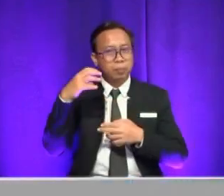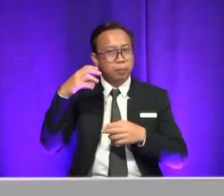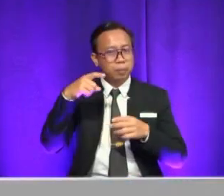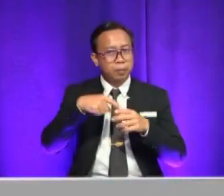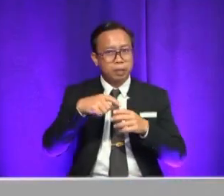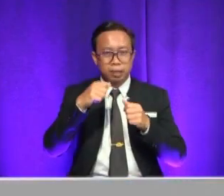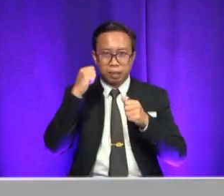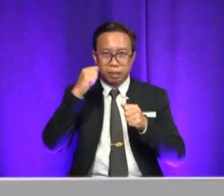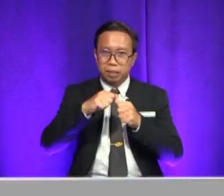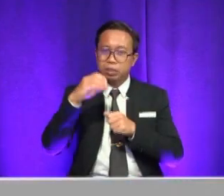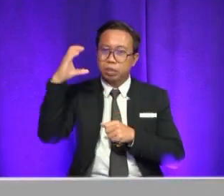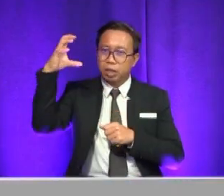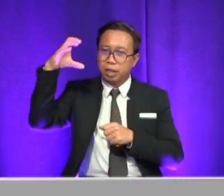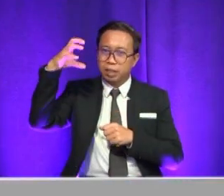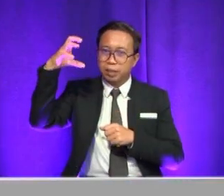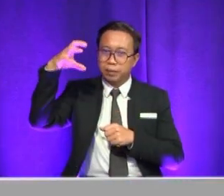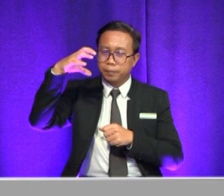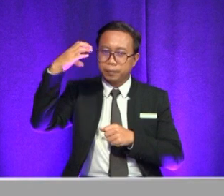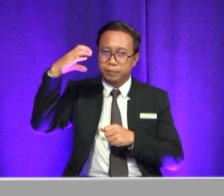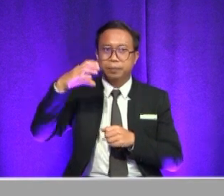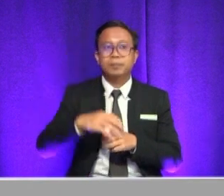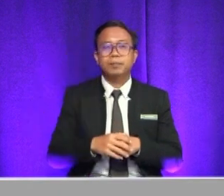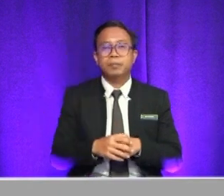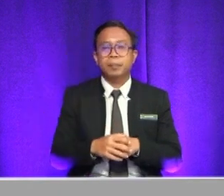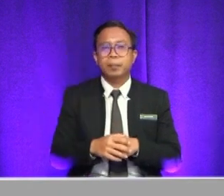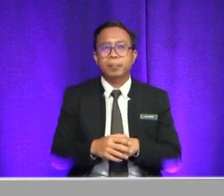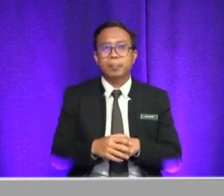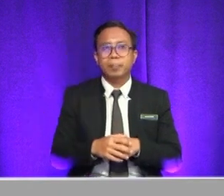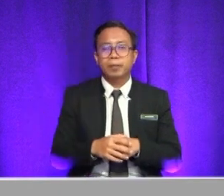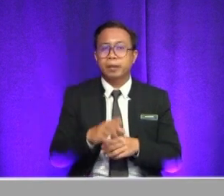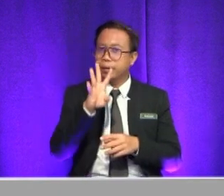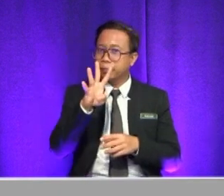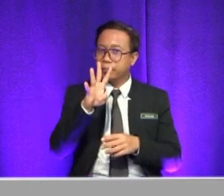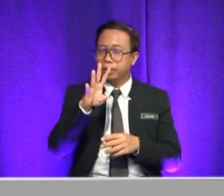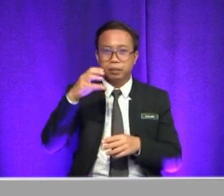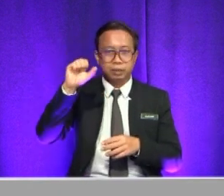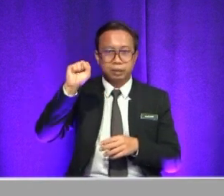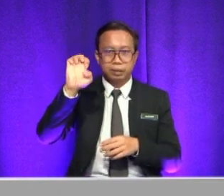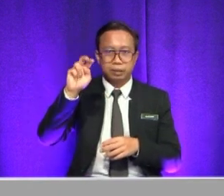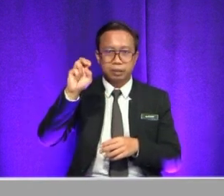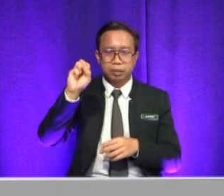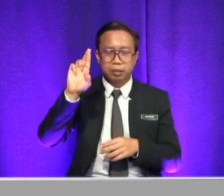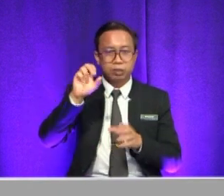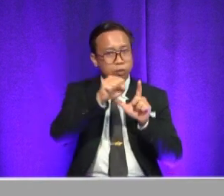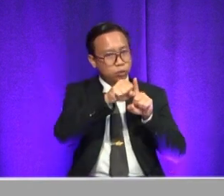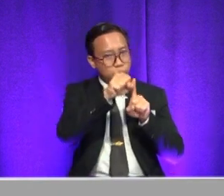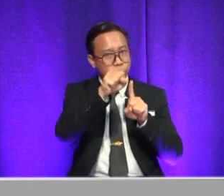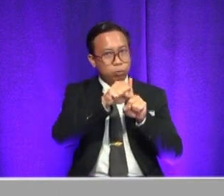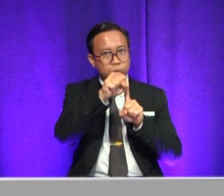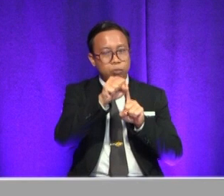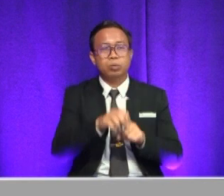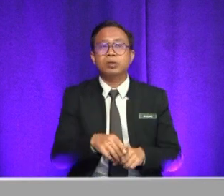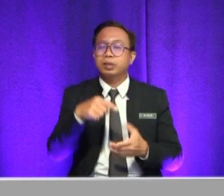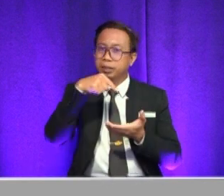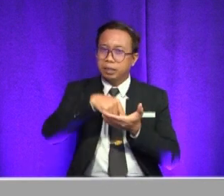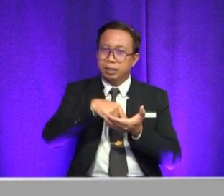adalah simbolnya. Jadi murid kena ingat jugalah. Okey. Yang keempat, sensor suhu. Ini adalah rupa sensor suhu dan